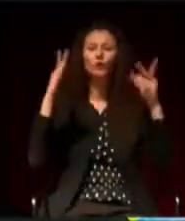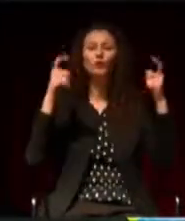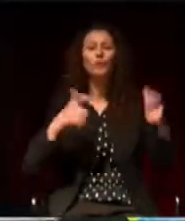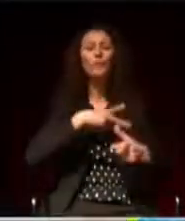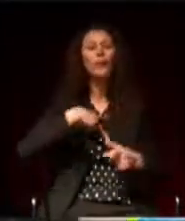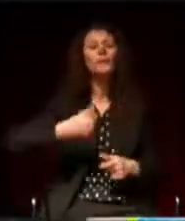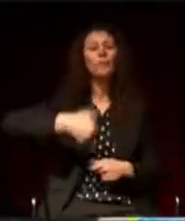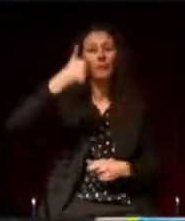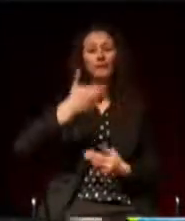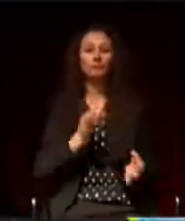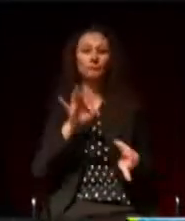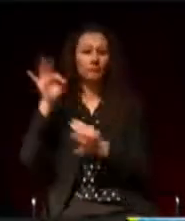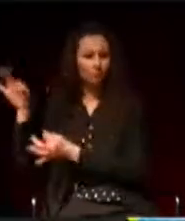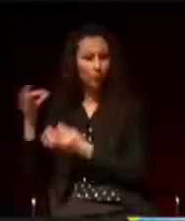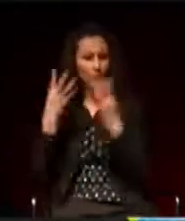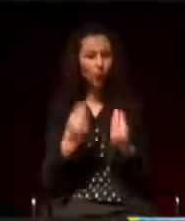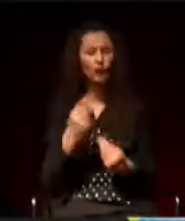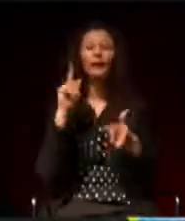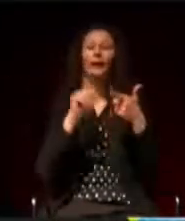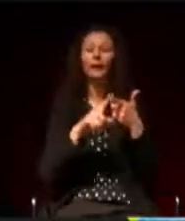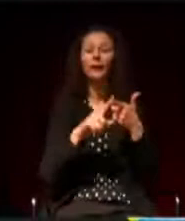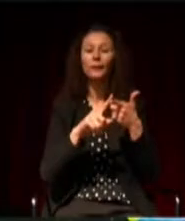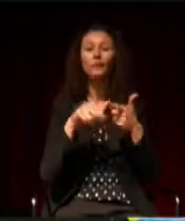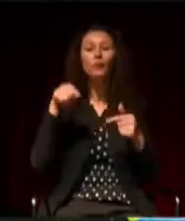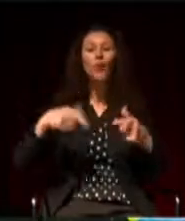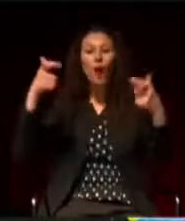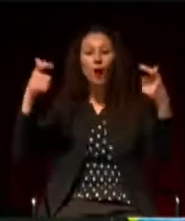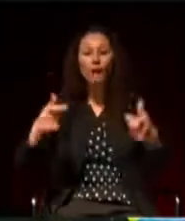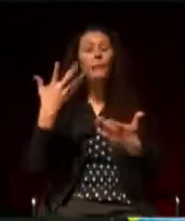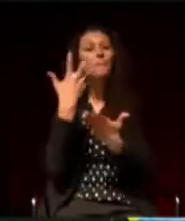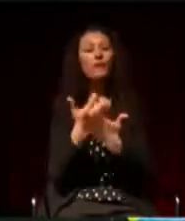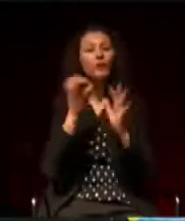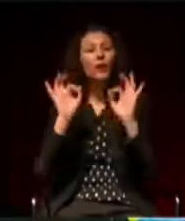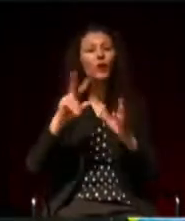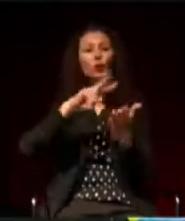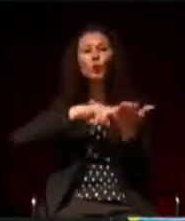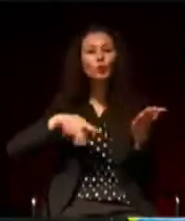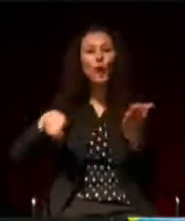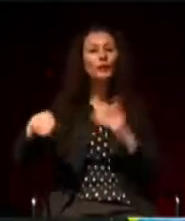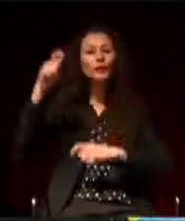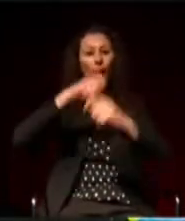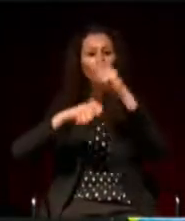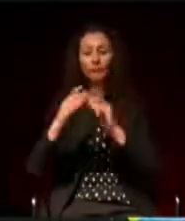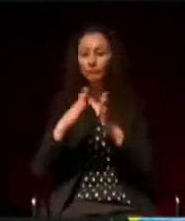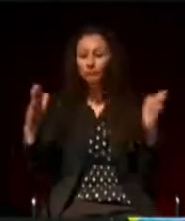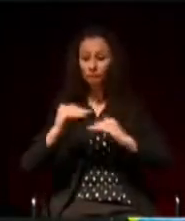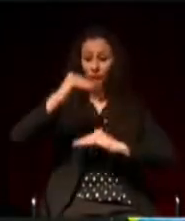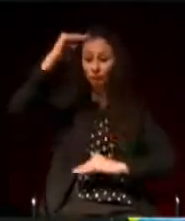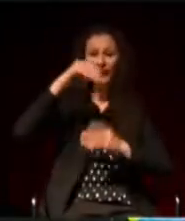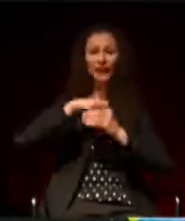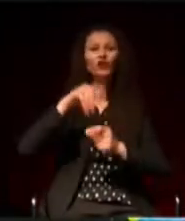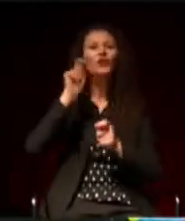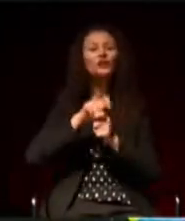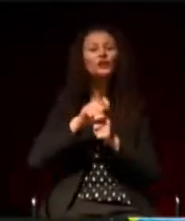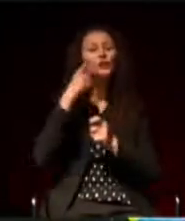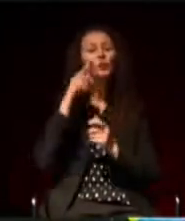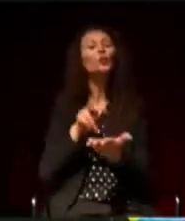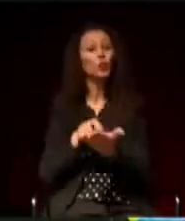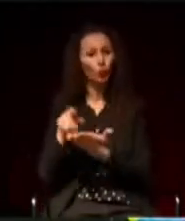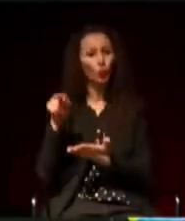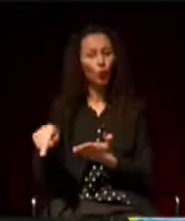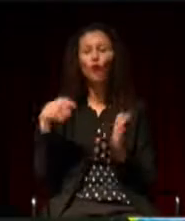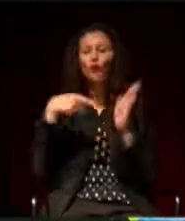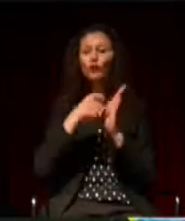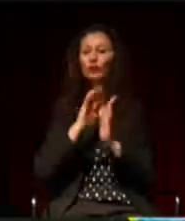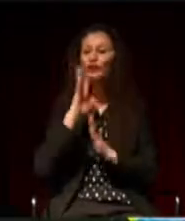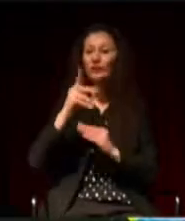Büyükşehir Belediye Başkanlığı'na iletilir. 2. Bu alanlarda mevcut ruhsatlı yapıların yoğunluk ve gabarileri esas alınarak iş ve işlemler yürütülür.